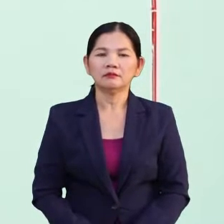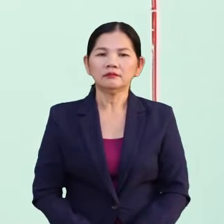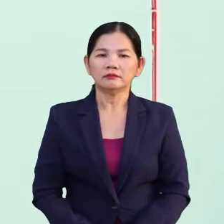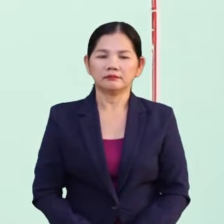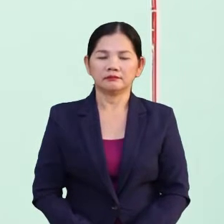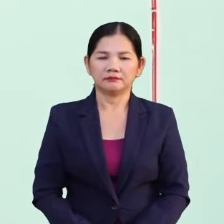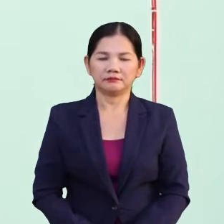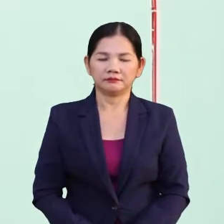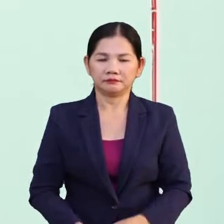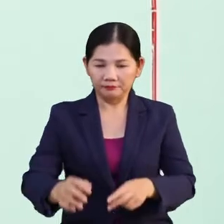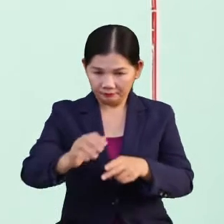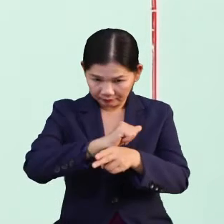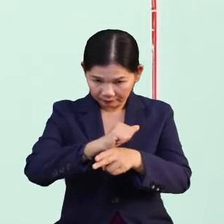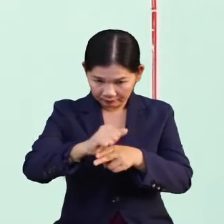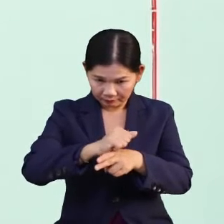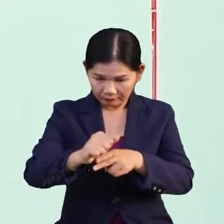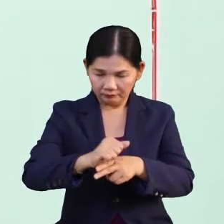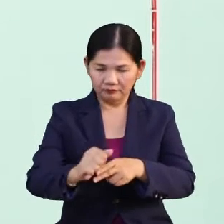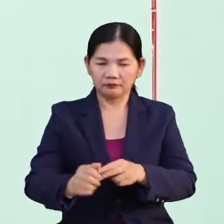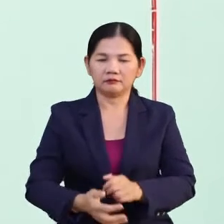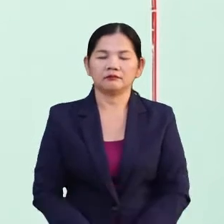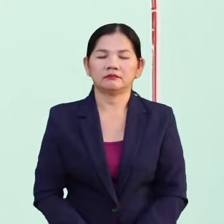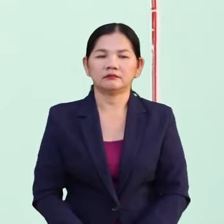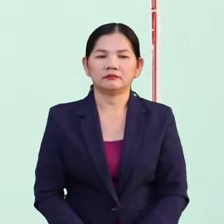ចាលំហាត់